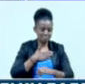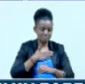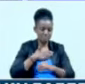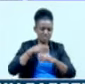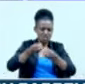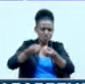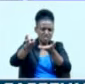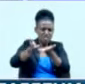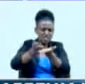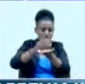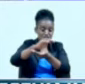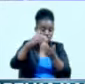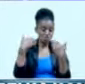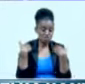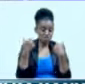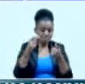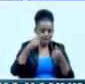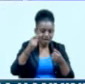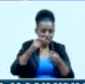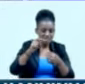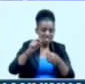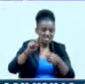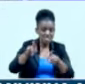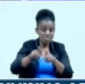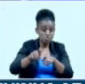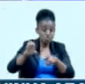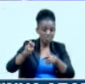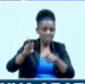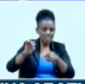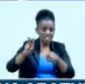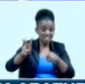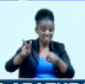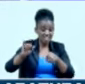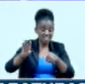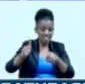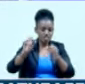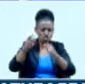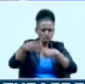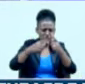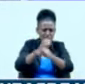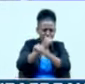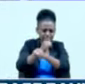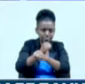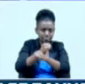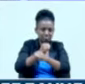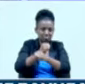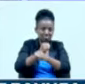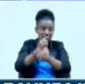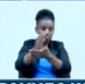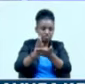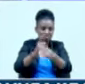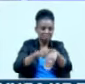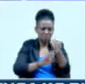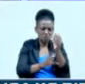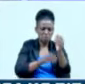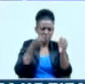tugumya gutanga serivisi mu nzego z'ubuzima kandi n'icyorezo kitatugezaho tunanirwa guhangana nacyo kuko hari aho byagiye bigera mu bindi bihugu